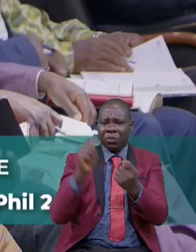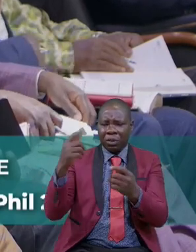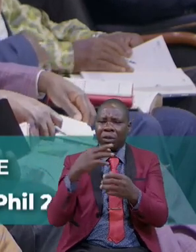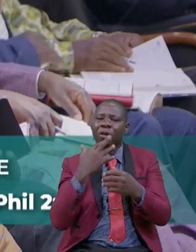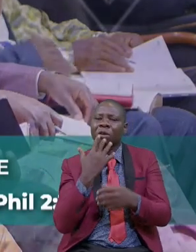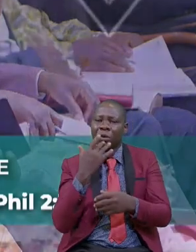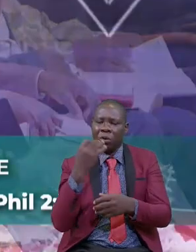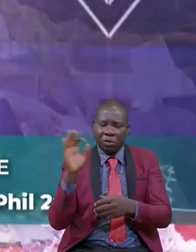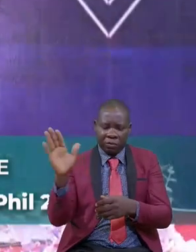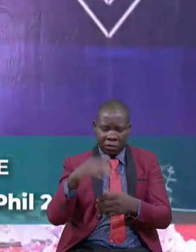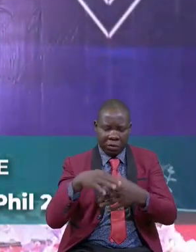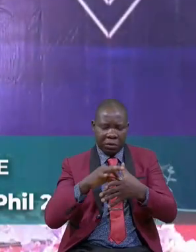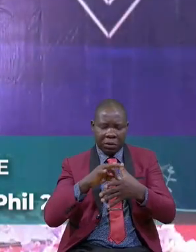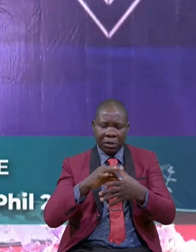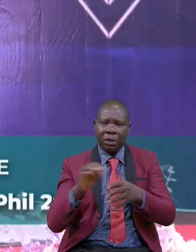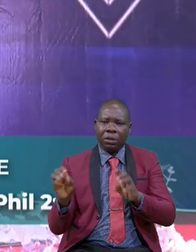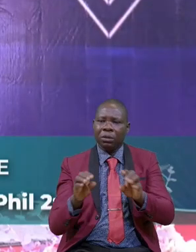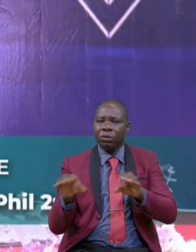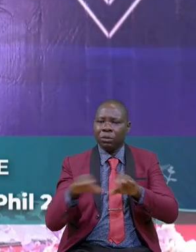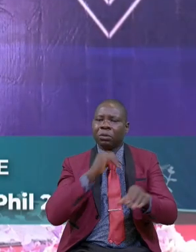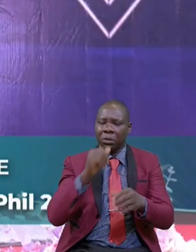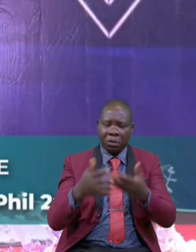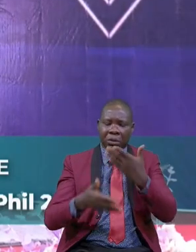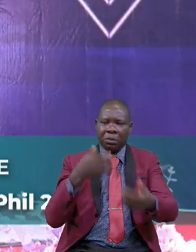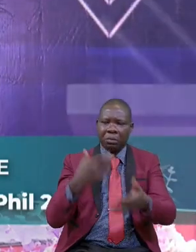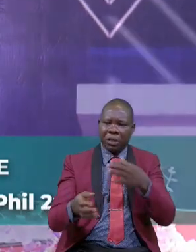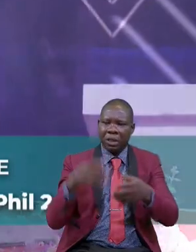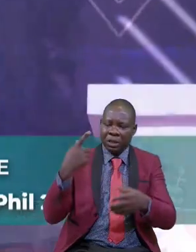compte pas. La dénomination ou l'affiliation